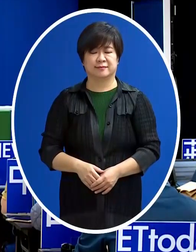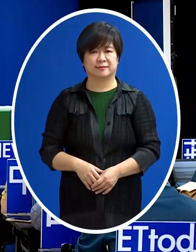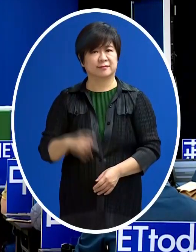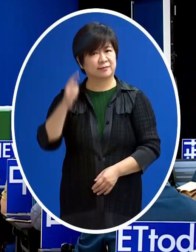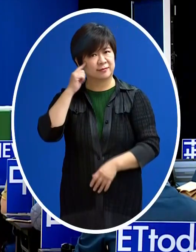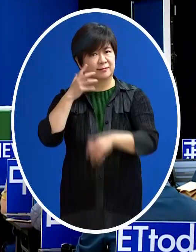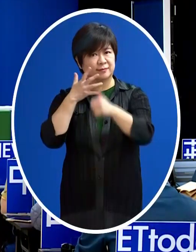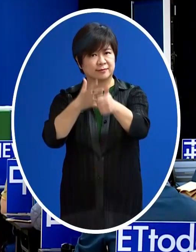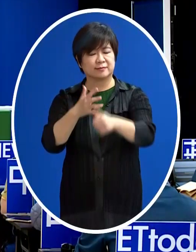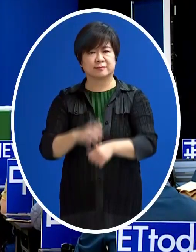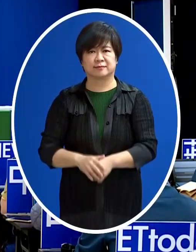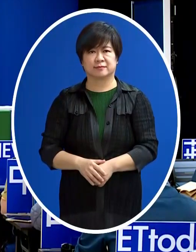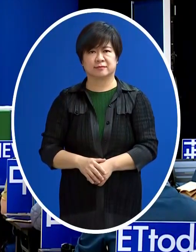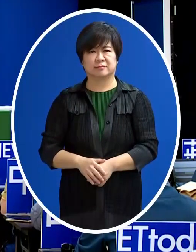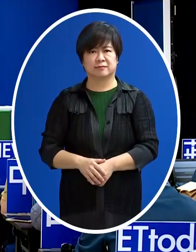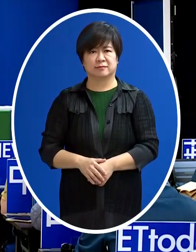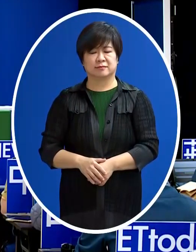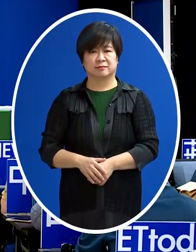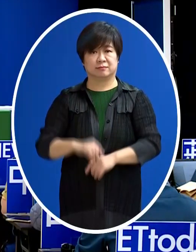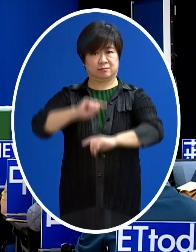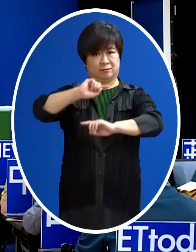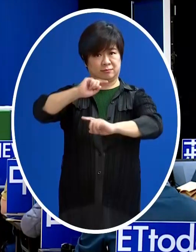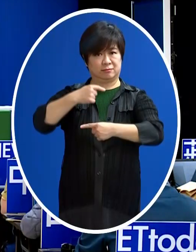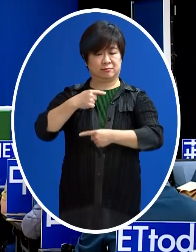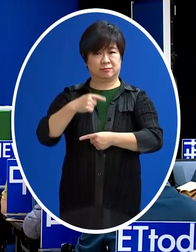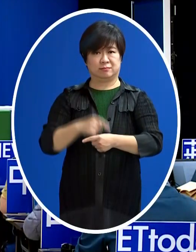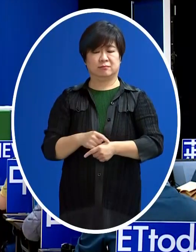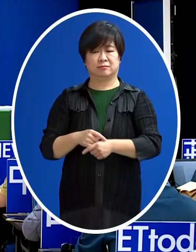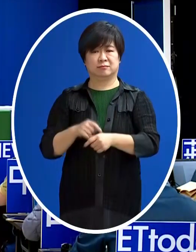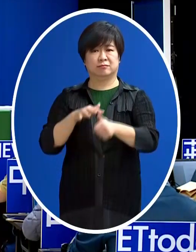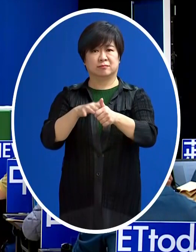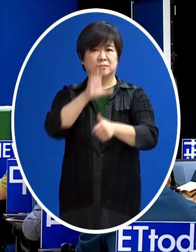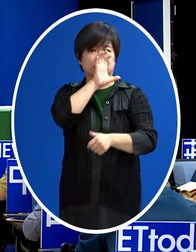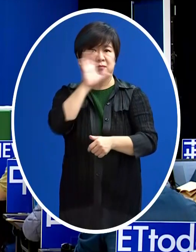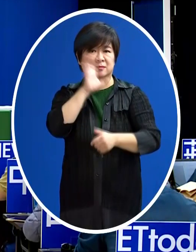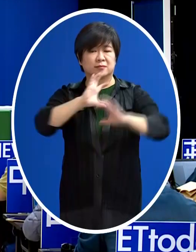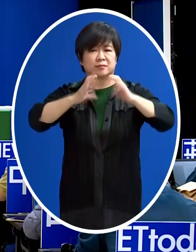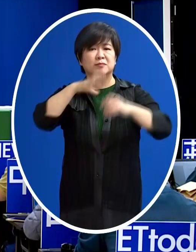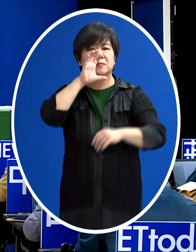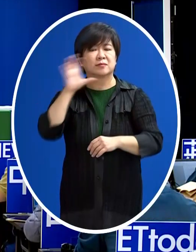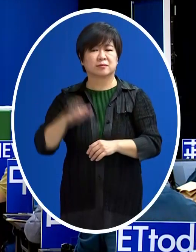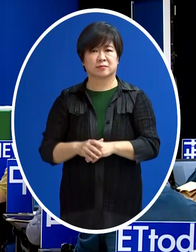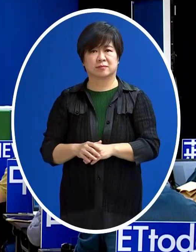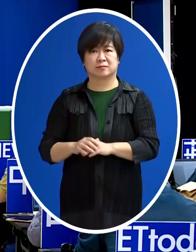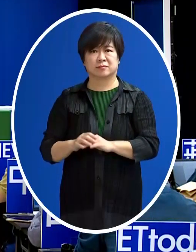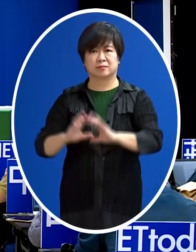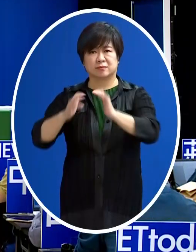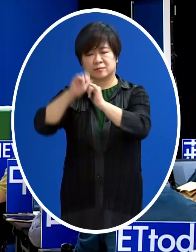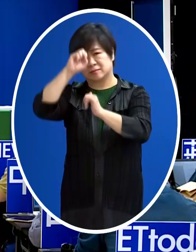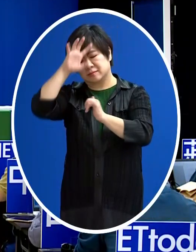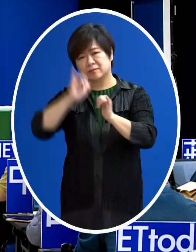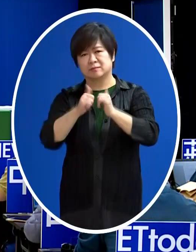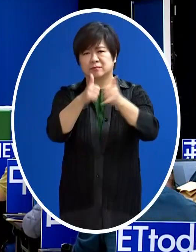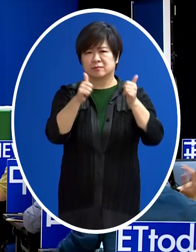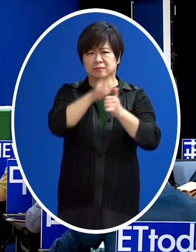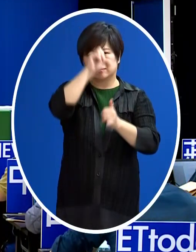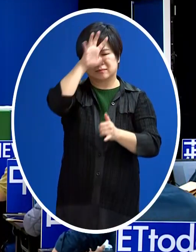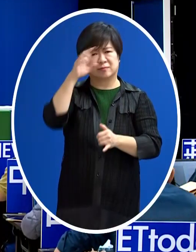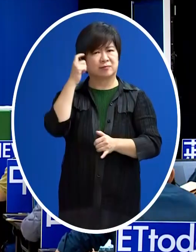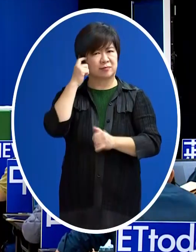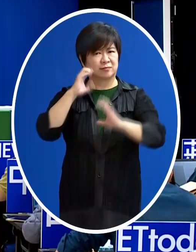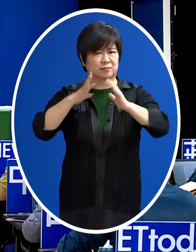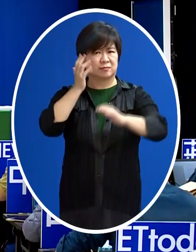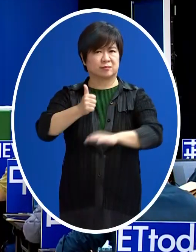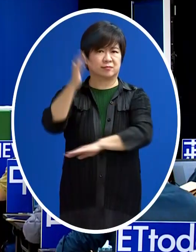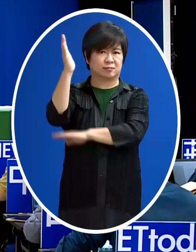部长这边想要请教您一下，就是关于这个元旦领唱国歌的事情，因为这个有国民党还有民众党都批评说，这个府方的安